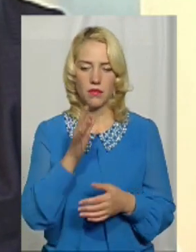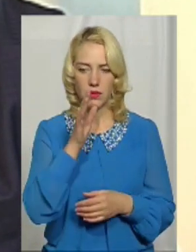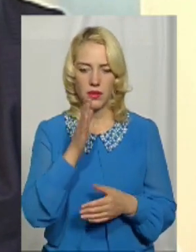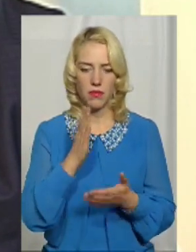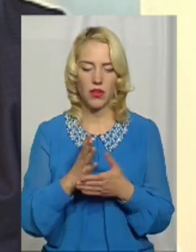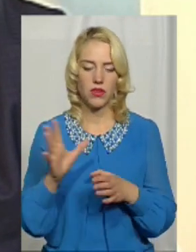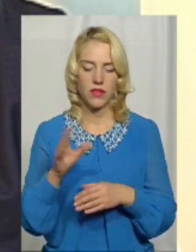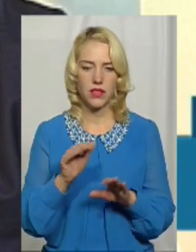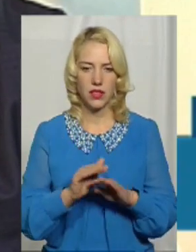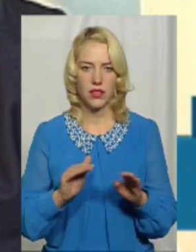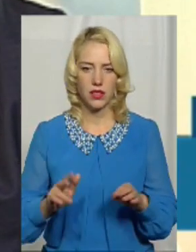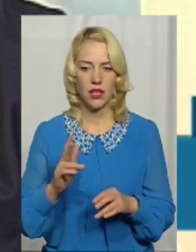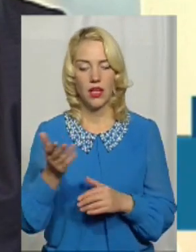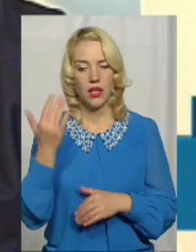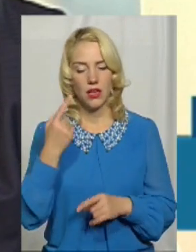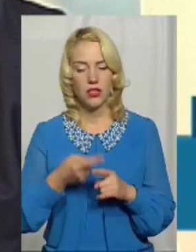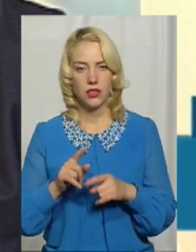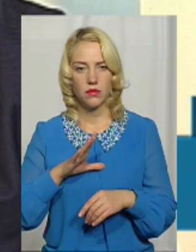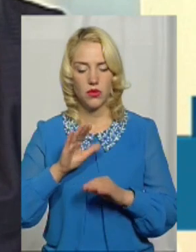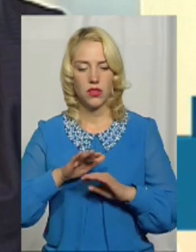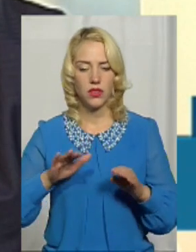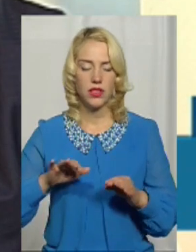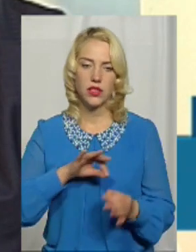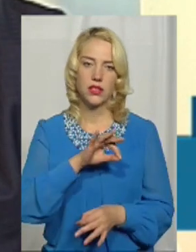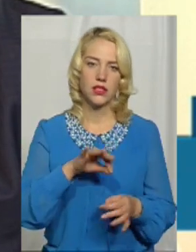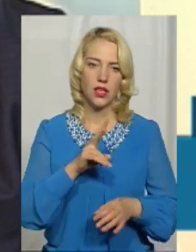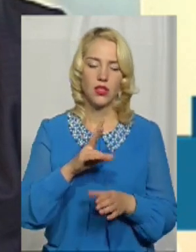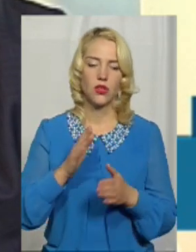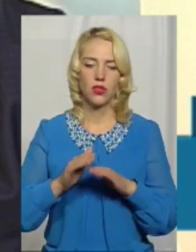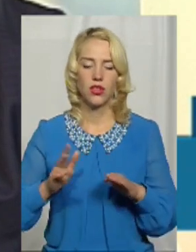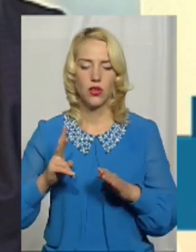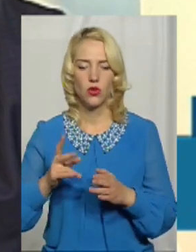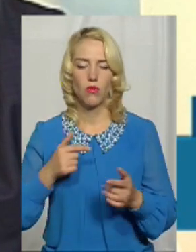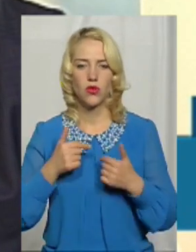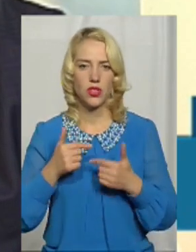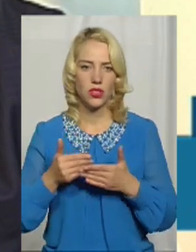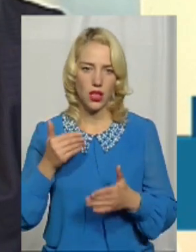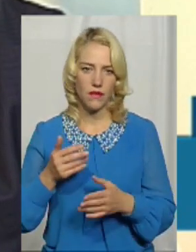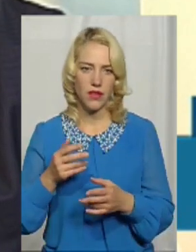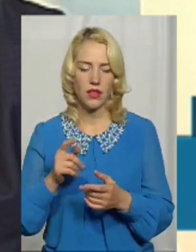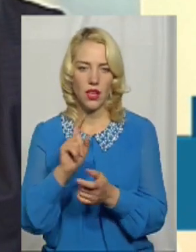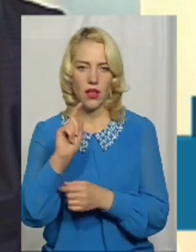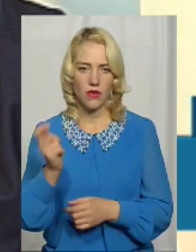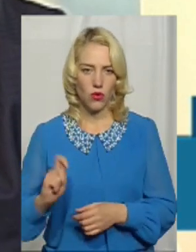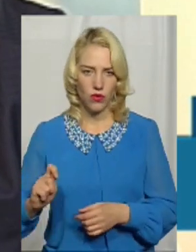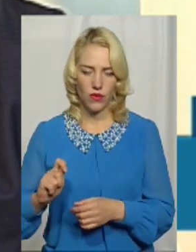були тільки діти-сироти, діти, які постраждали від військових конфліктів. Наразі, на сьогоднішній день, це будь-яка дитина,